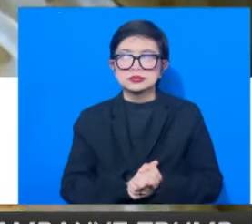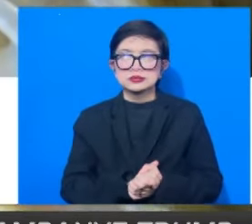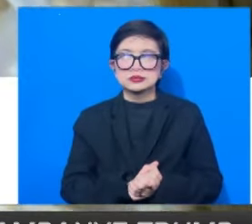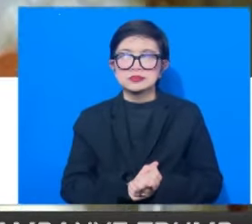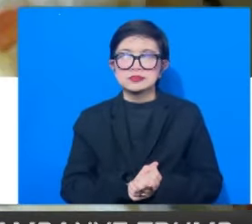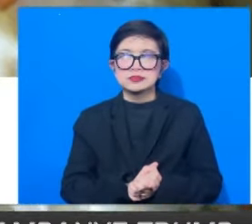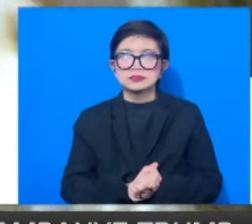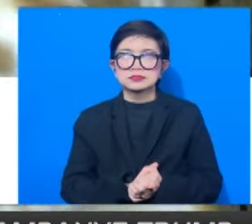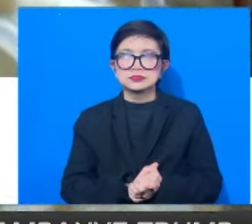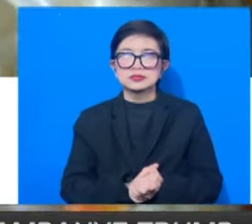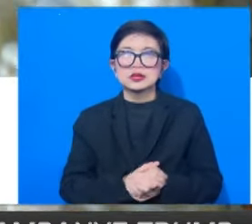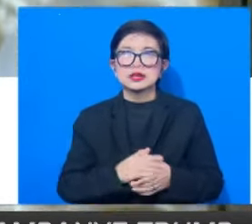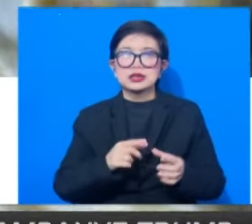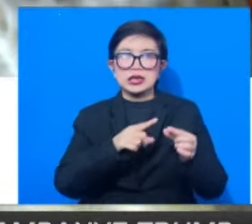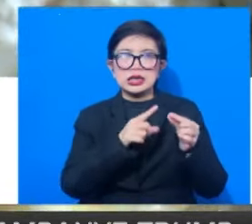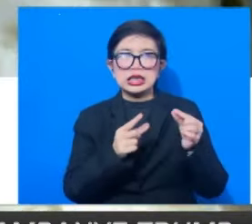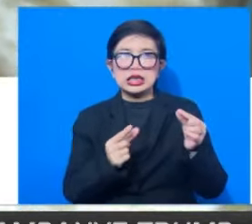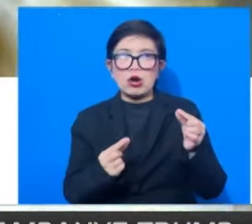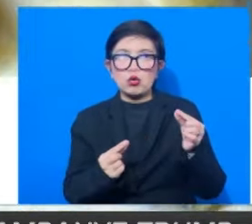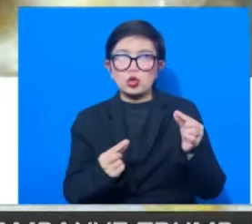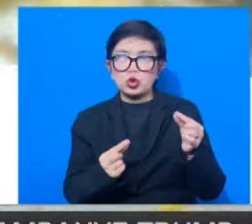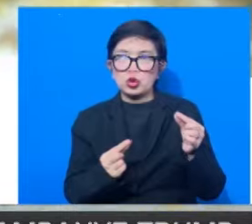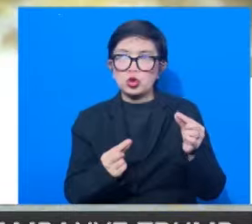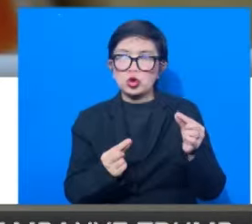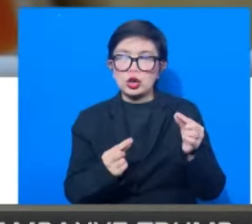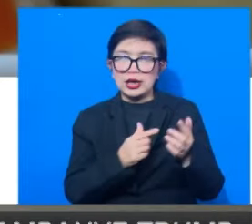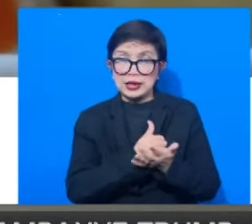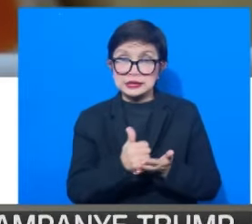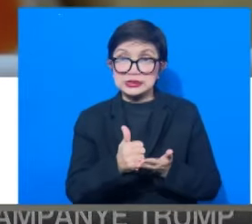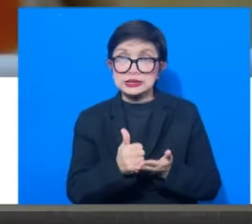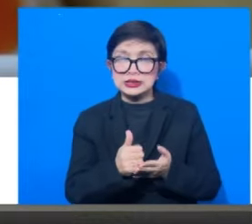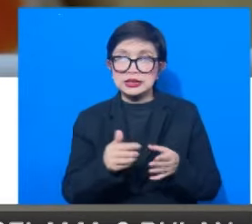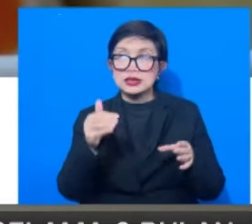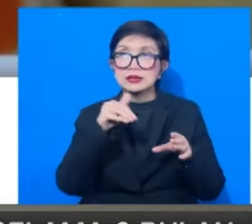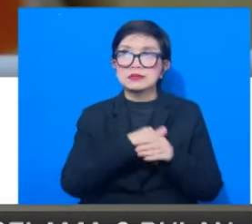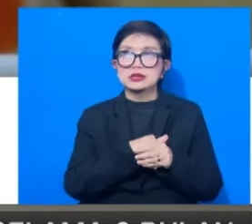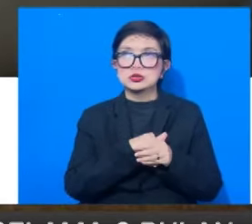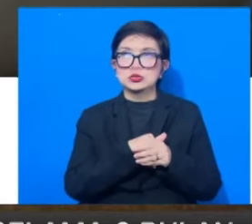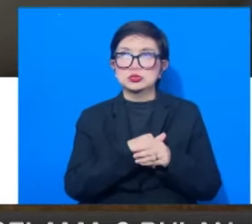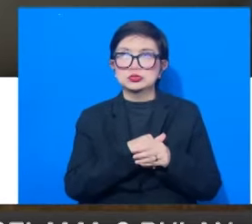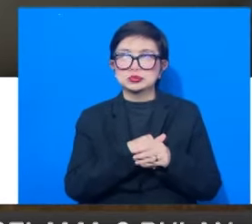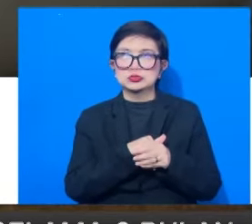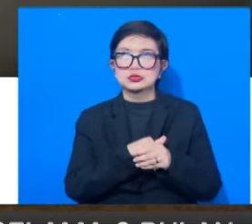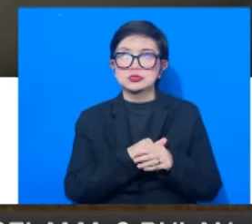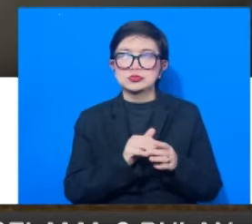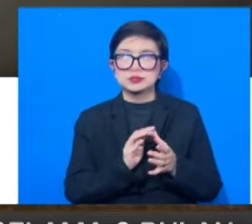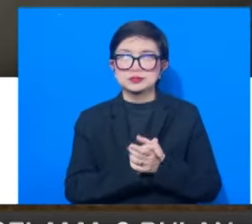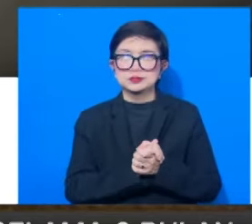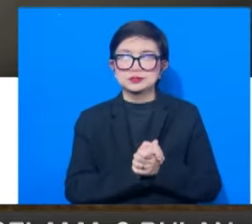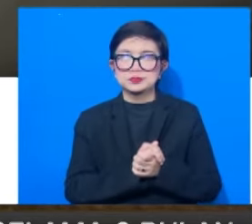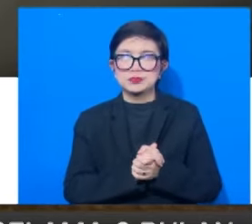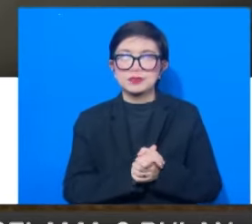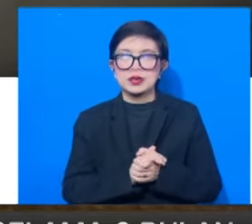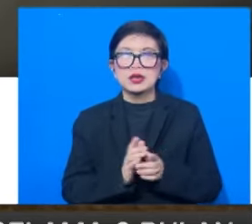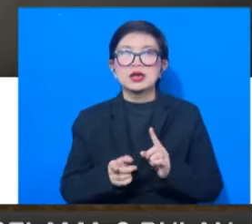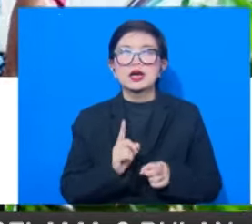dari posisi daun itu mentah. Jadi dia akan terekstraksi masuk ke dalam menu apa bahan yang lainnya. Tapi kalau untuk